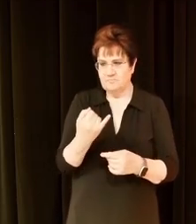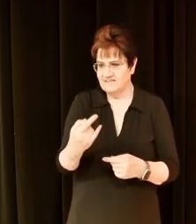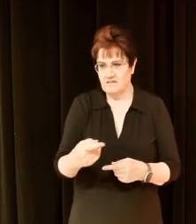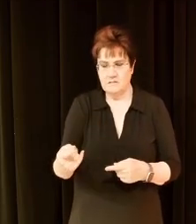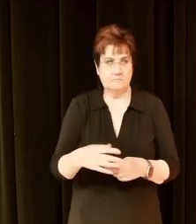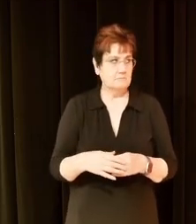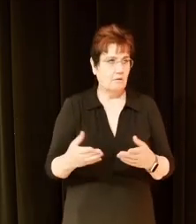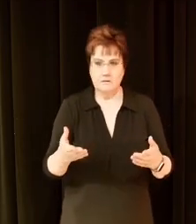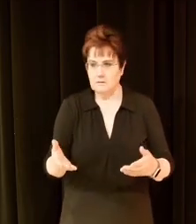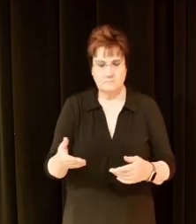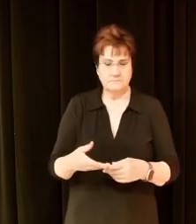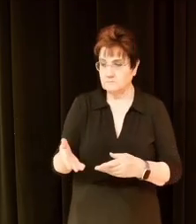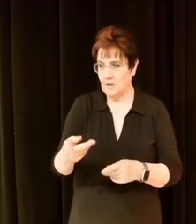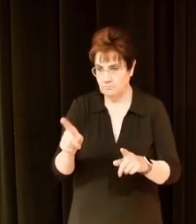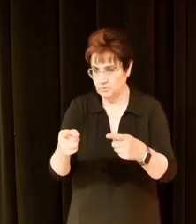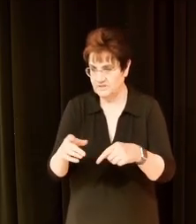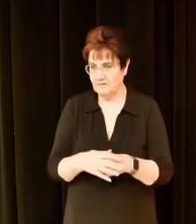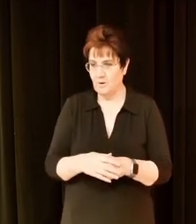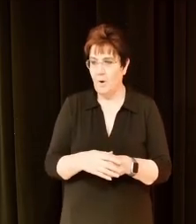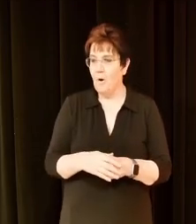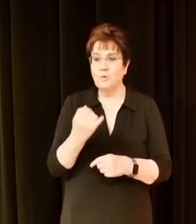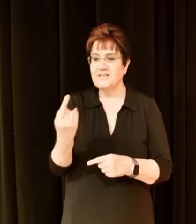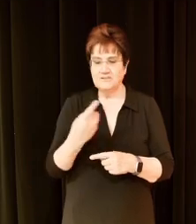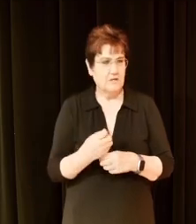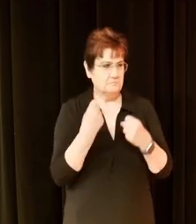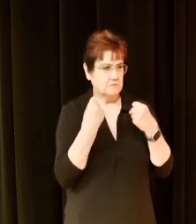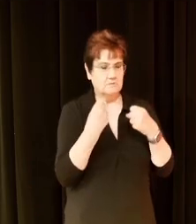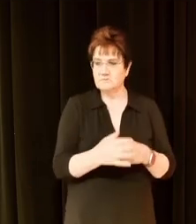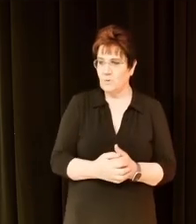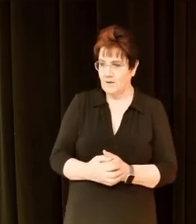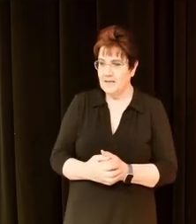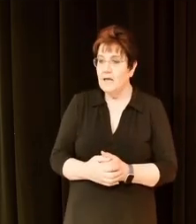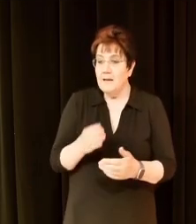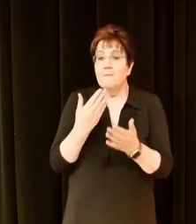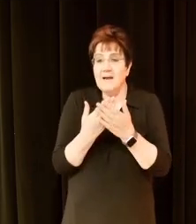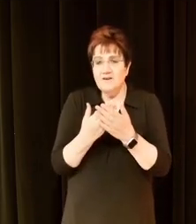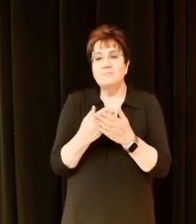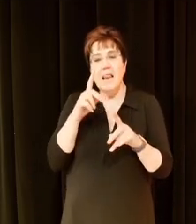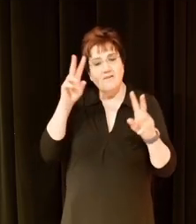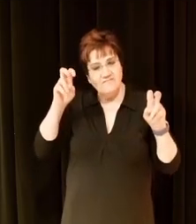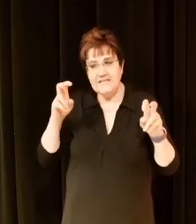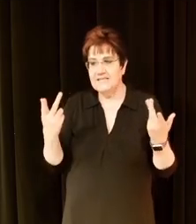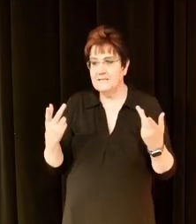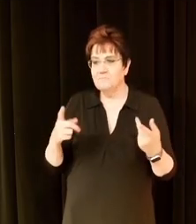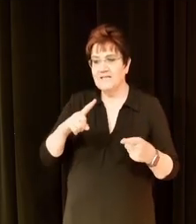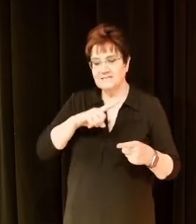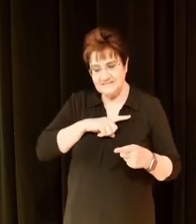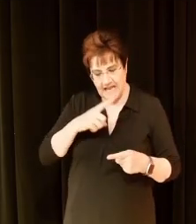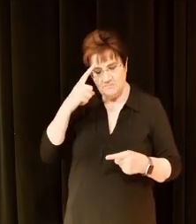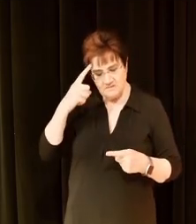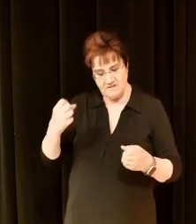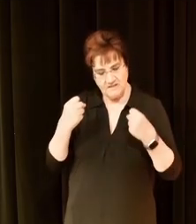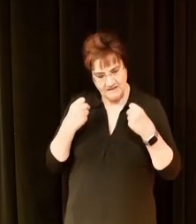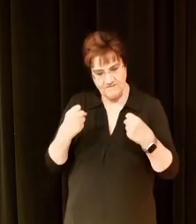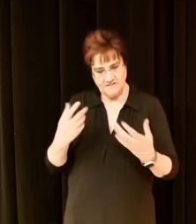das nur hören? Für Ihre Kinder ist es aber super, die wollen genau das hören. Das heißt, es ist eine Art von Selbstvergewisserung auf einer Empfindungs-,